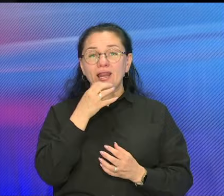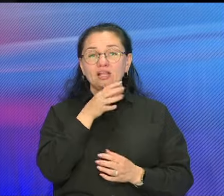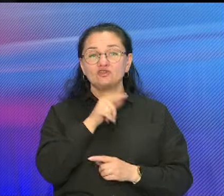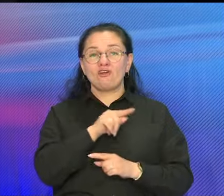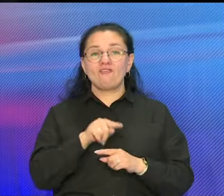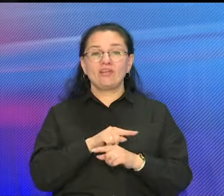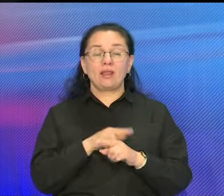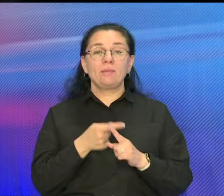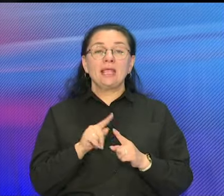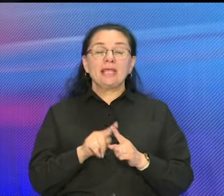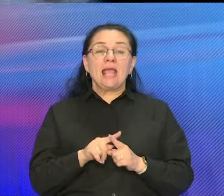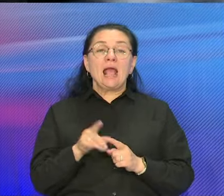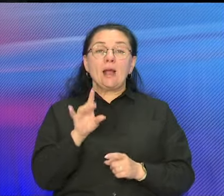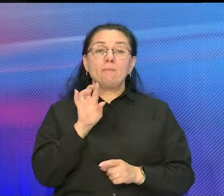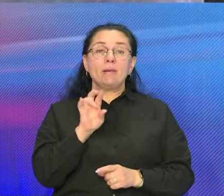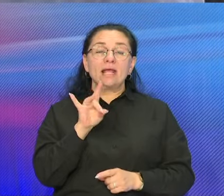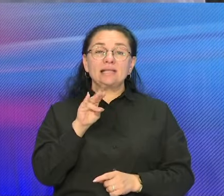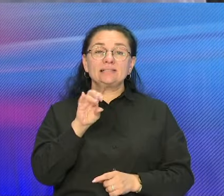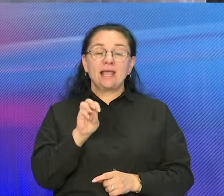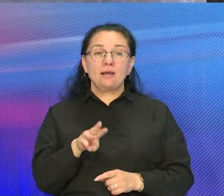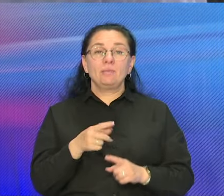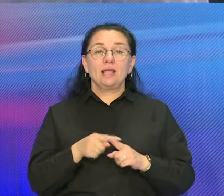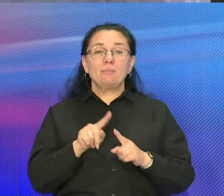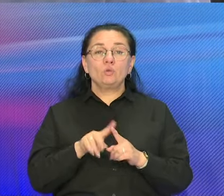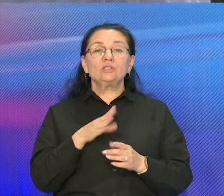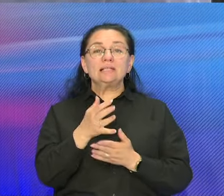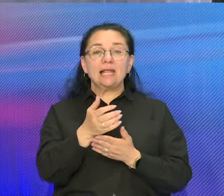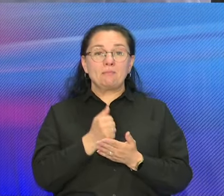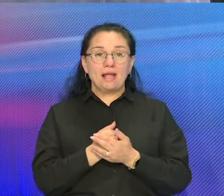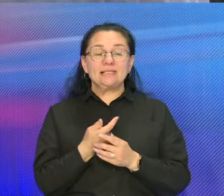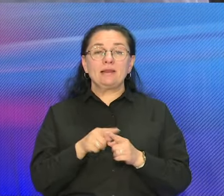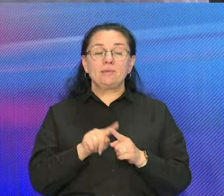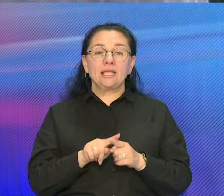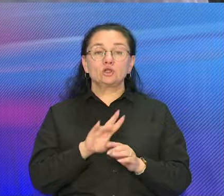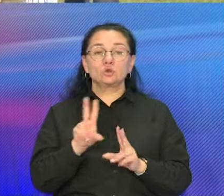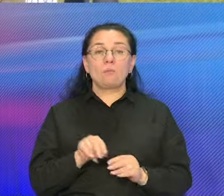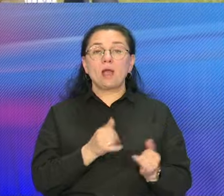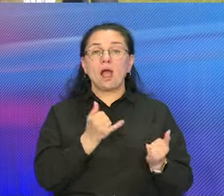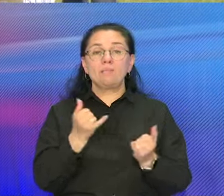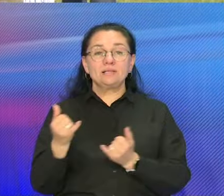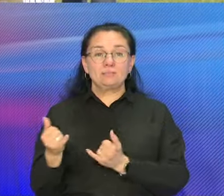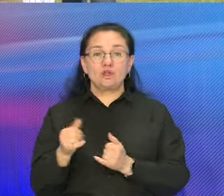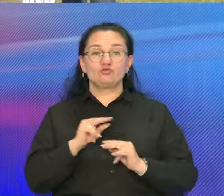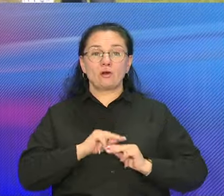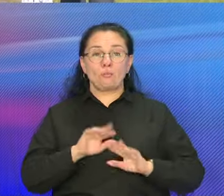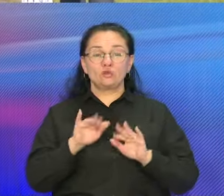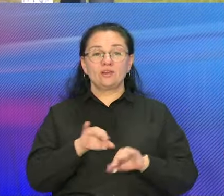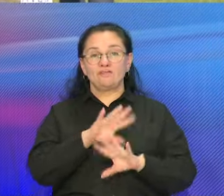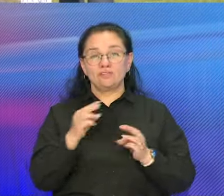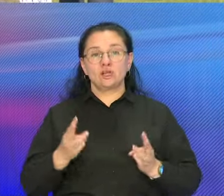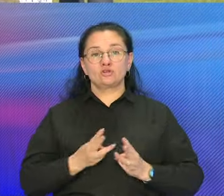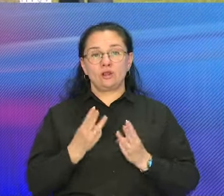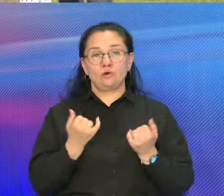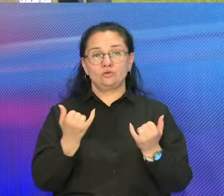республиканского союза молодей протягивают заключать договоры с наймальниками Каб забеспечить часовым працовным местам усих жадающих